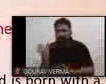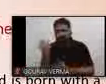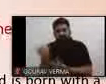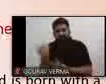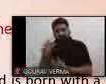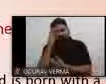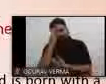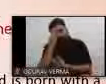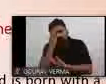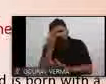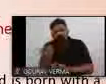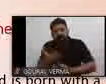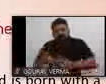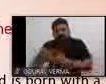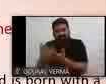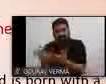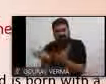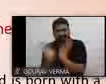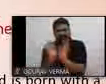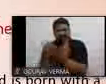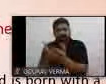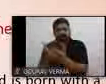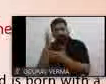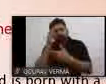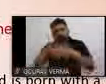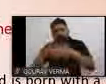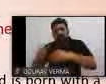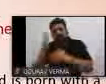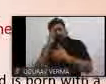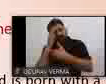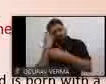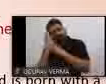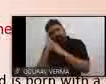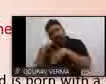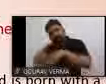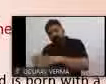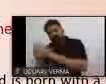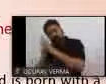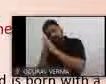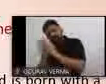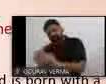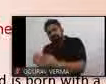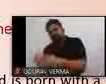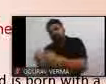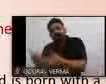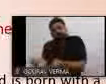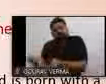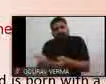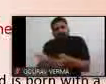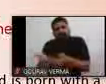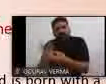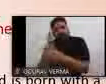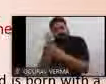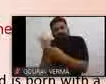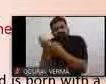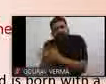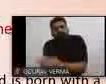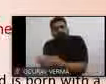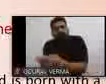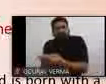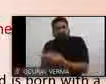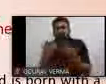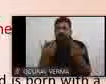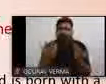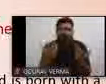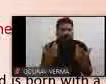in a basket. एक बच्चे वो रोड पे फुटपाथ पे सो रही है वहां वही उसके बगल में बास्केट में बच्चा सो रहा है. कहाँ है?